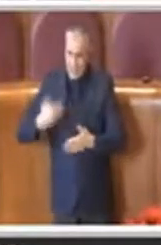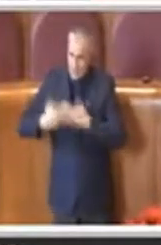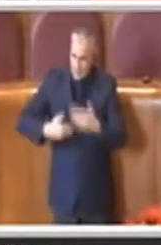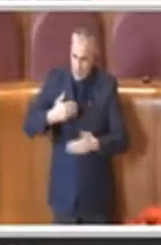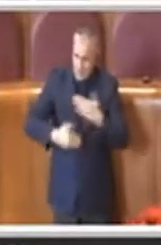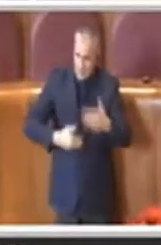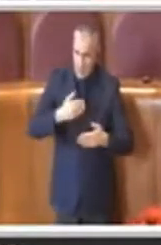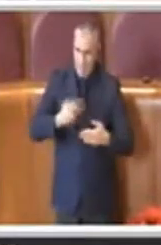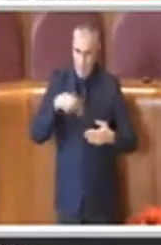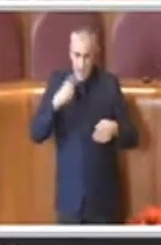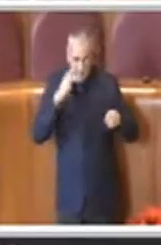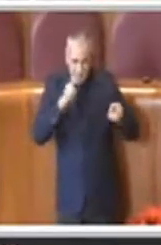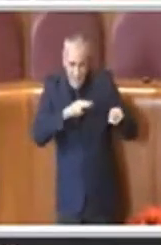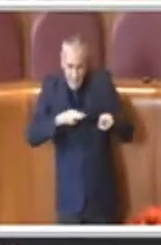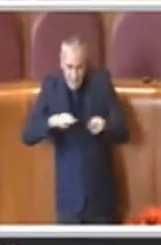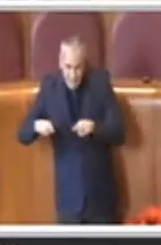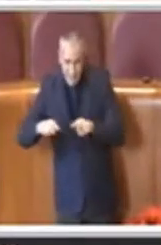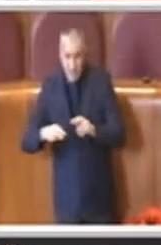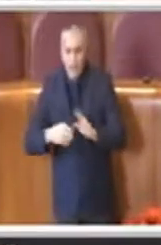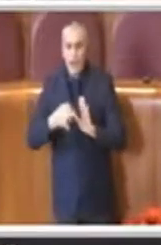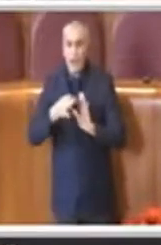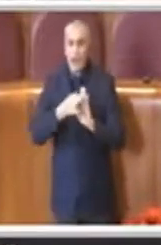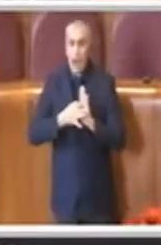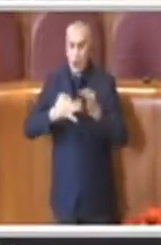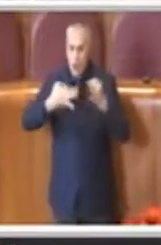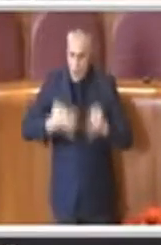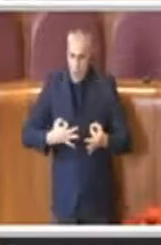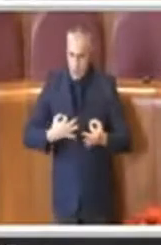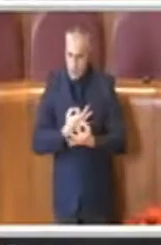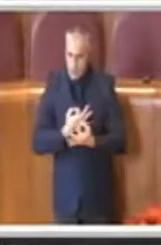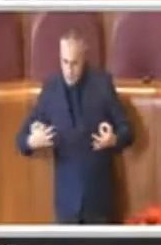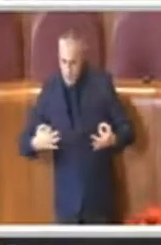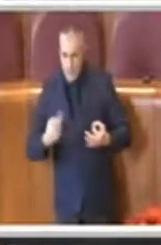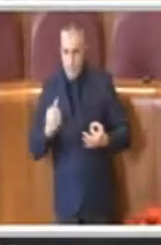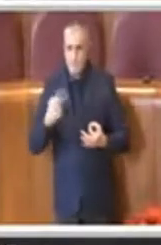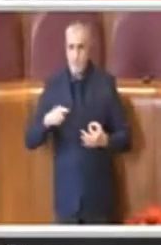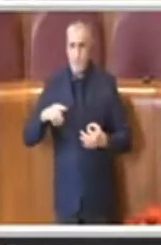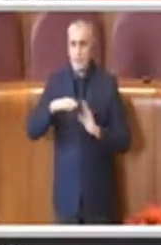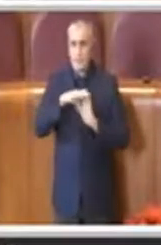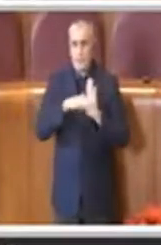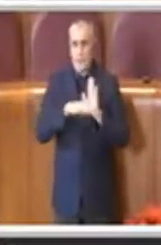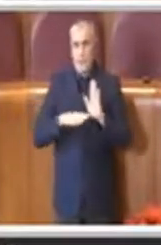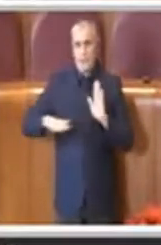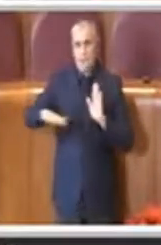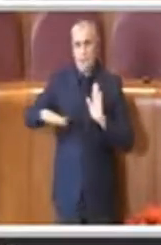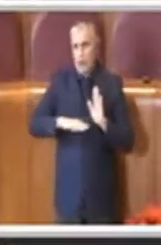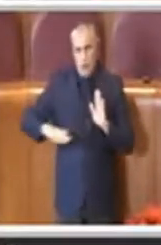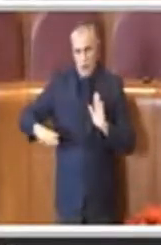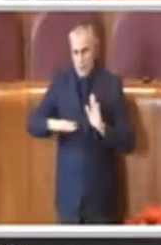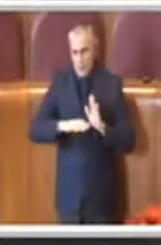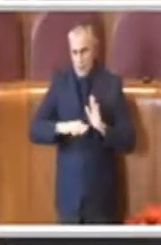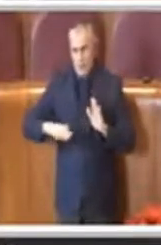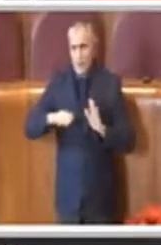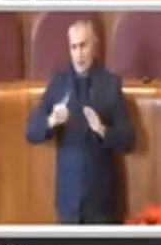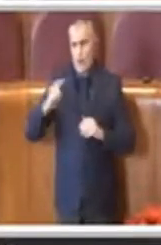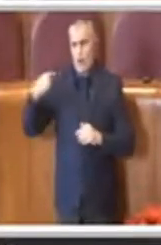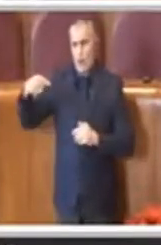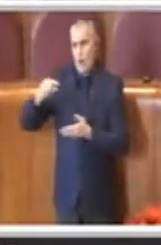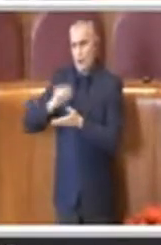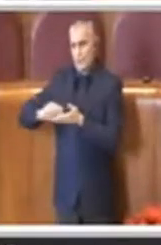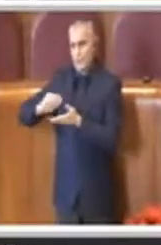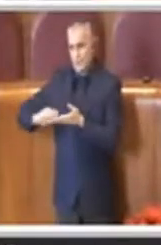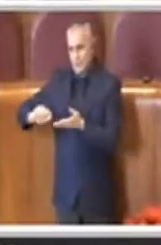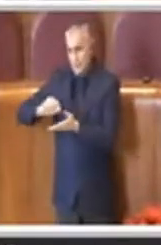verifica della regolarità amministrativa delle società e delle cooperative operanti nei piani di zona e dei patti convenzionali da loro sottoscritti, affinché